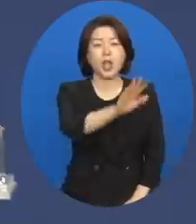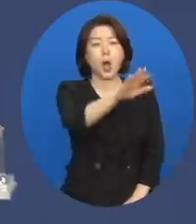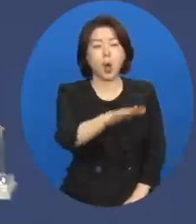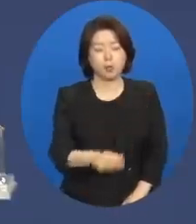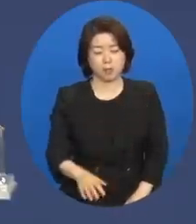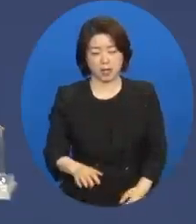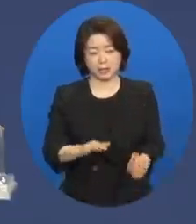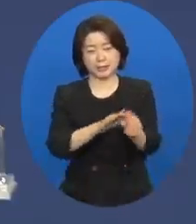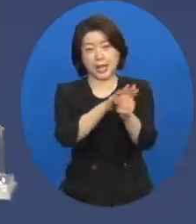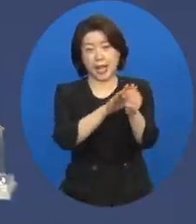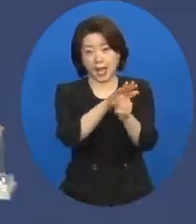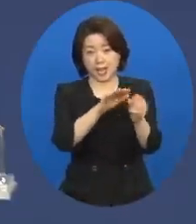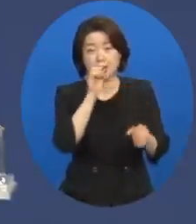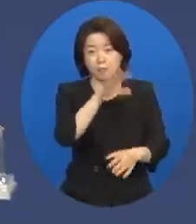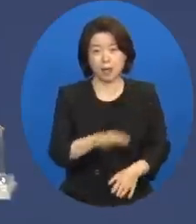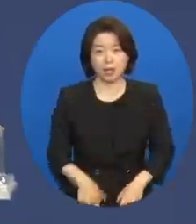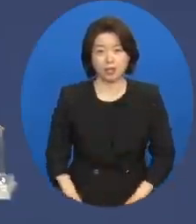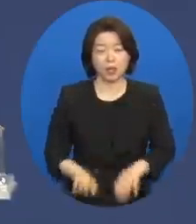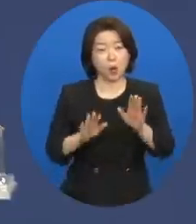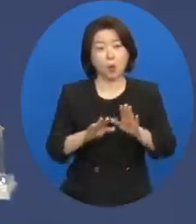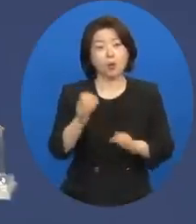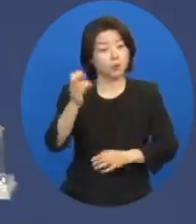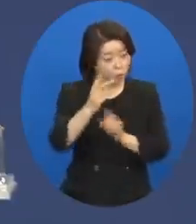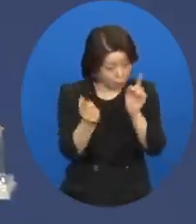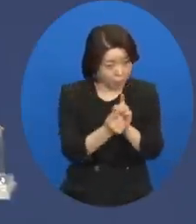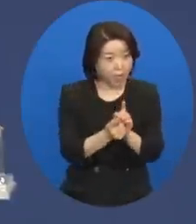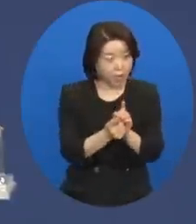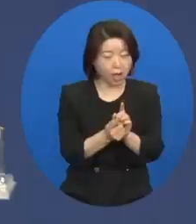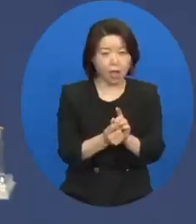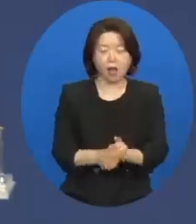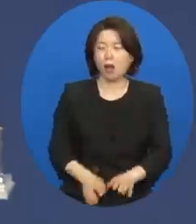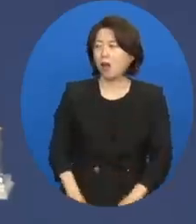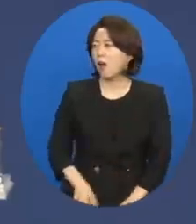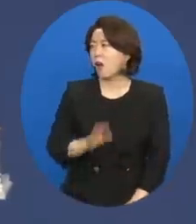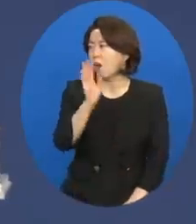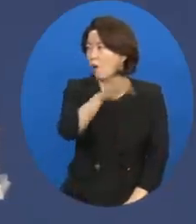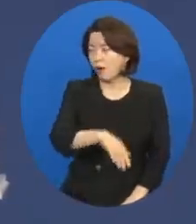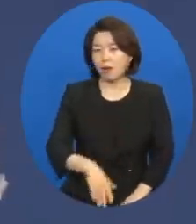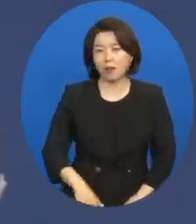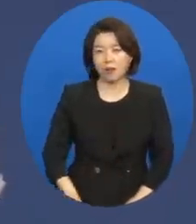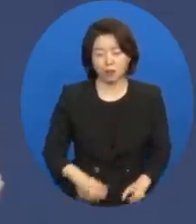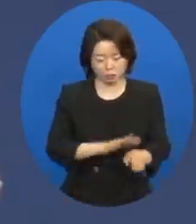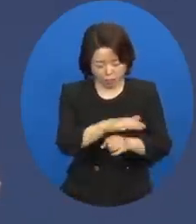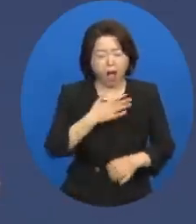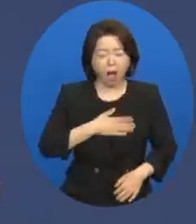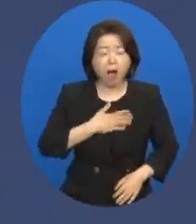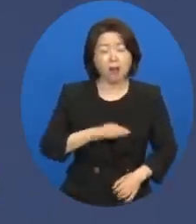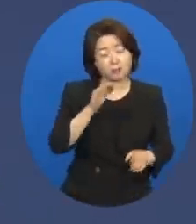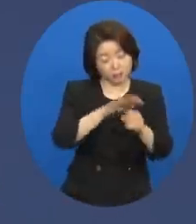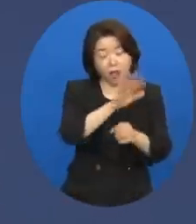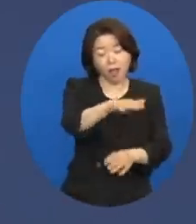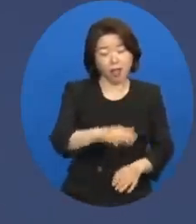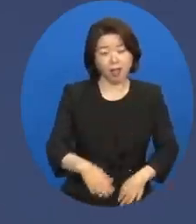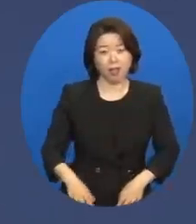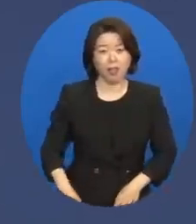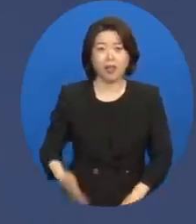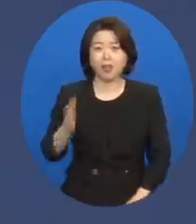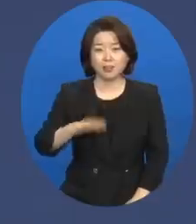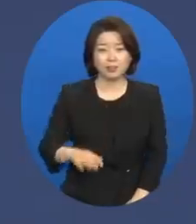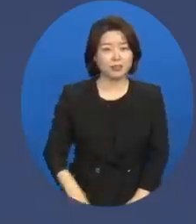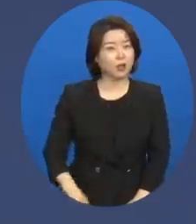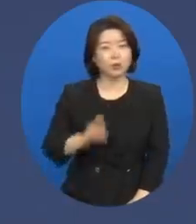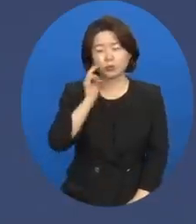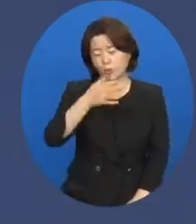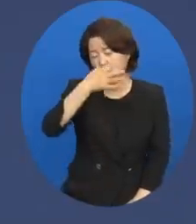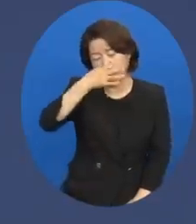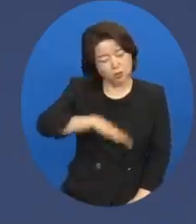사랑해 근데 오늘 또 만나지 그래? 아우 진짜 사랑한다고. 근데 너무